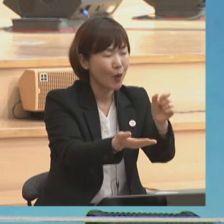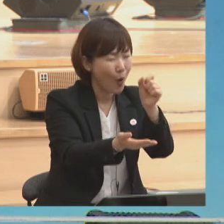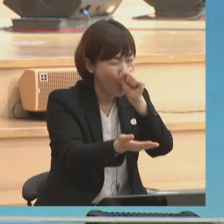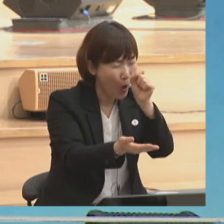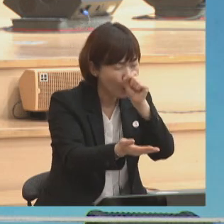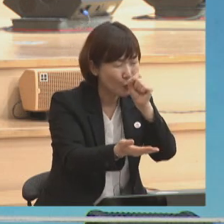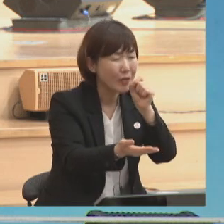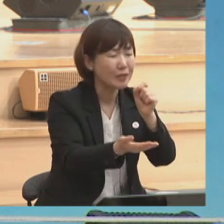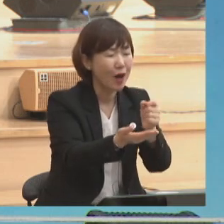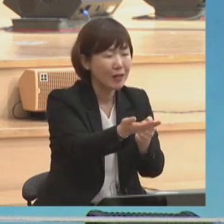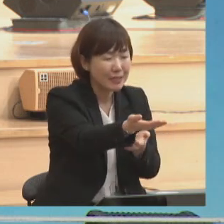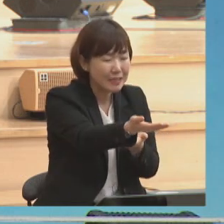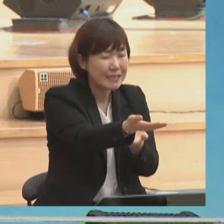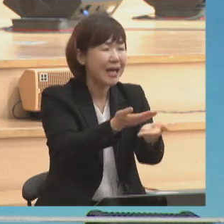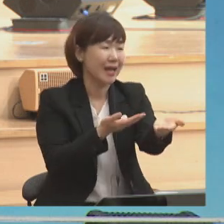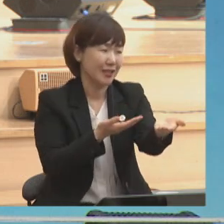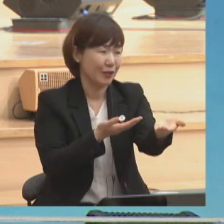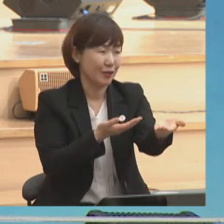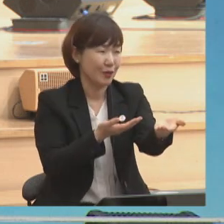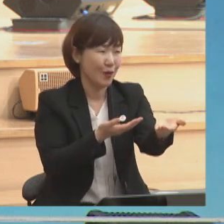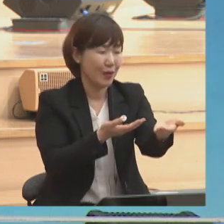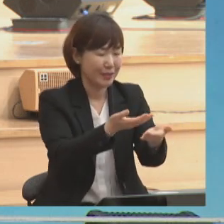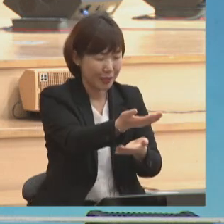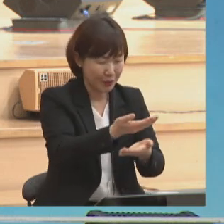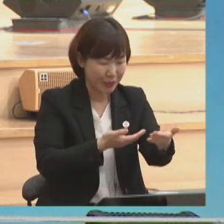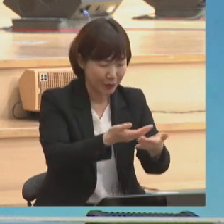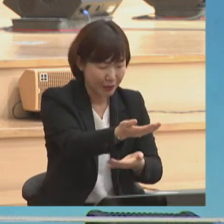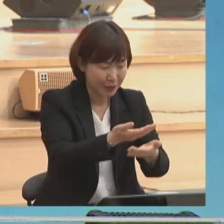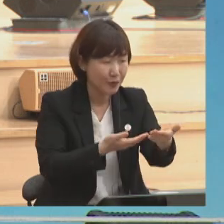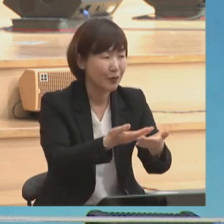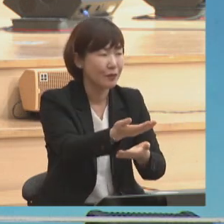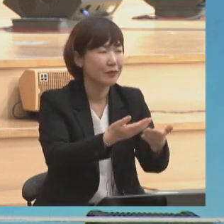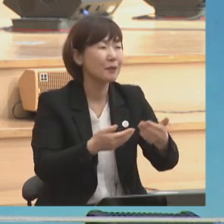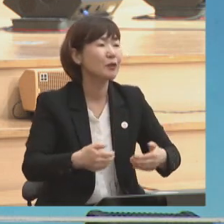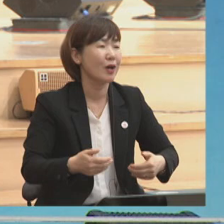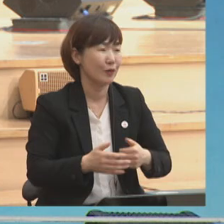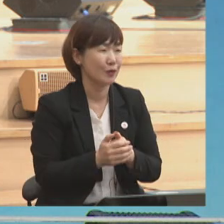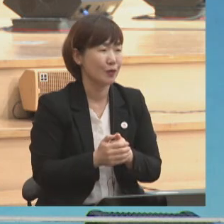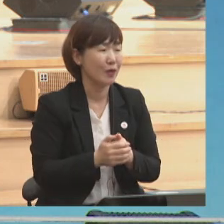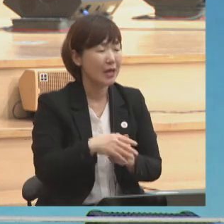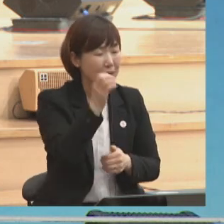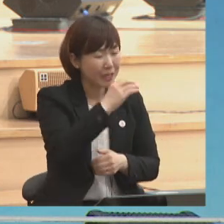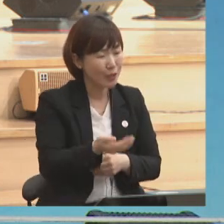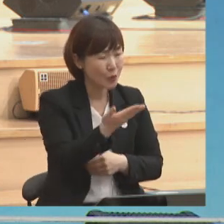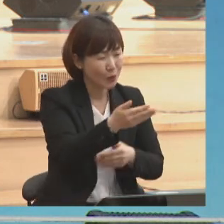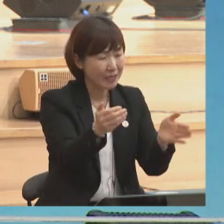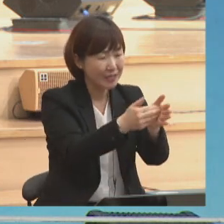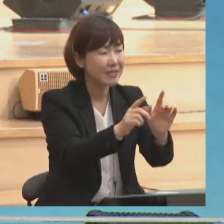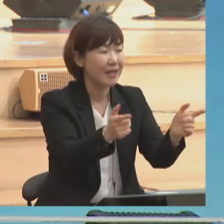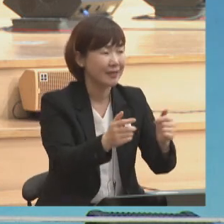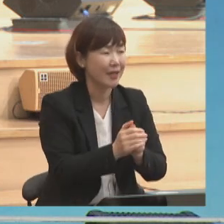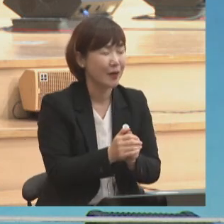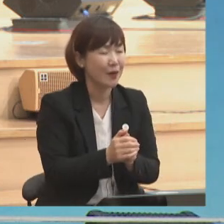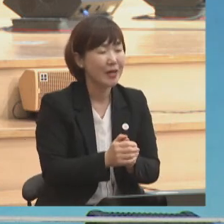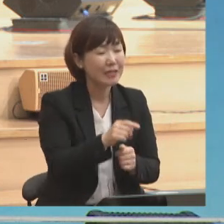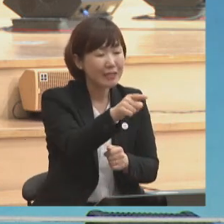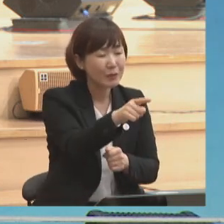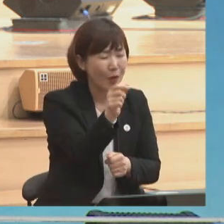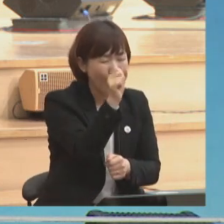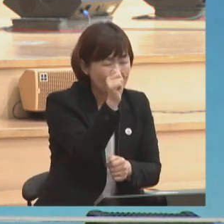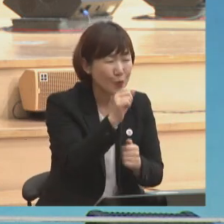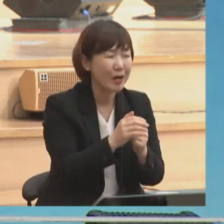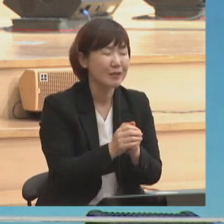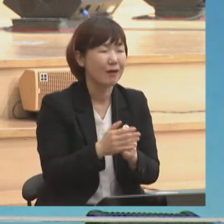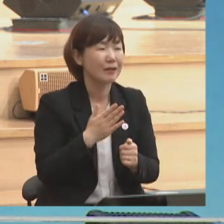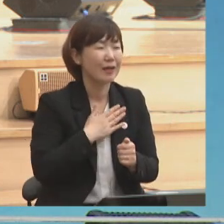사귀는 거죠. 관계를 맺는 거죠. 그 영혼이 정말로 좋아서 경상도 말로 말하면 좀